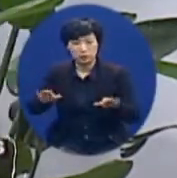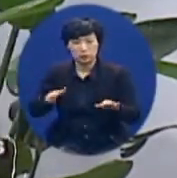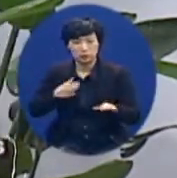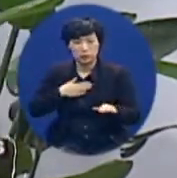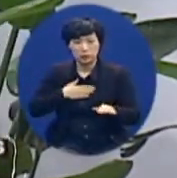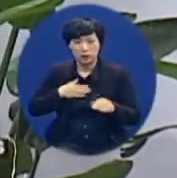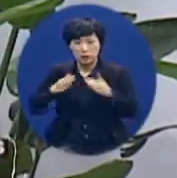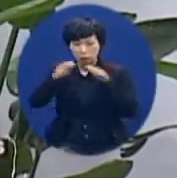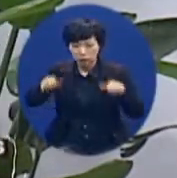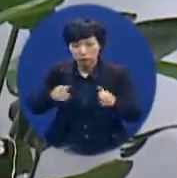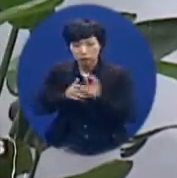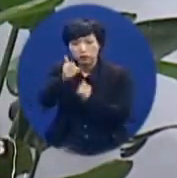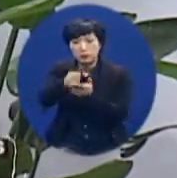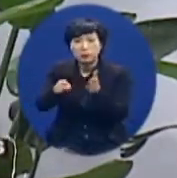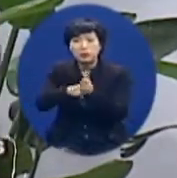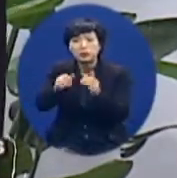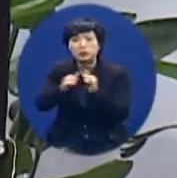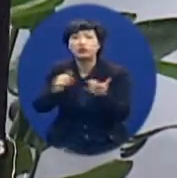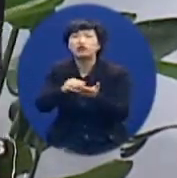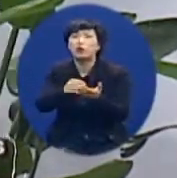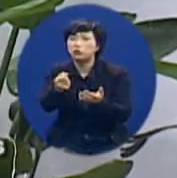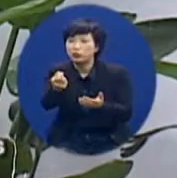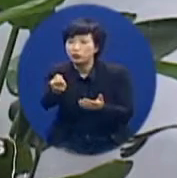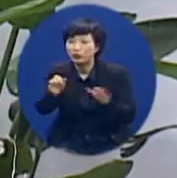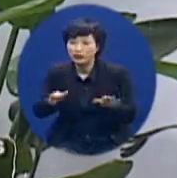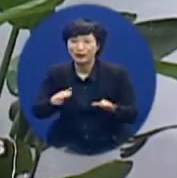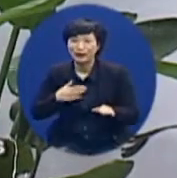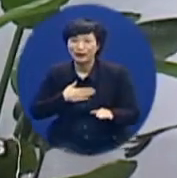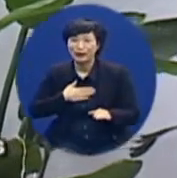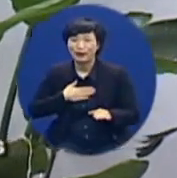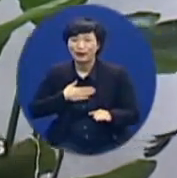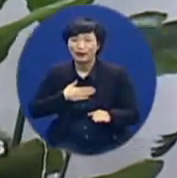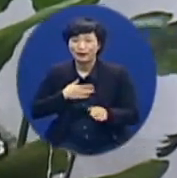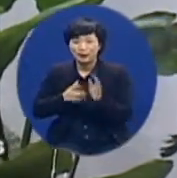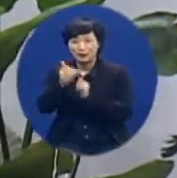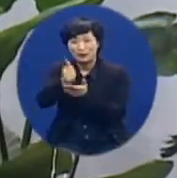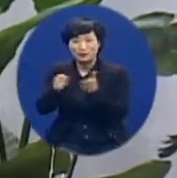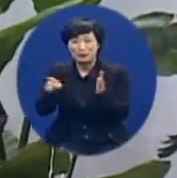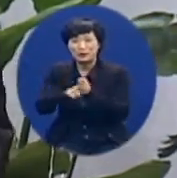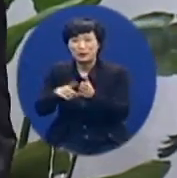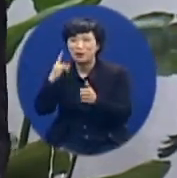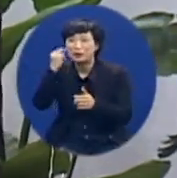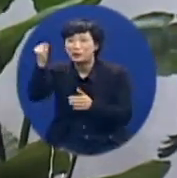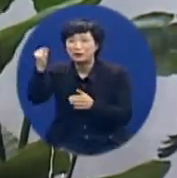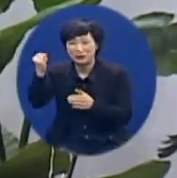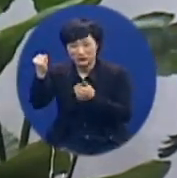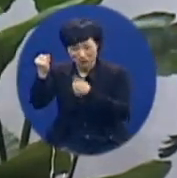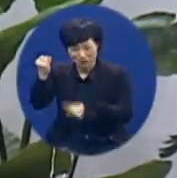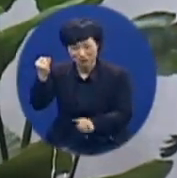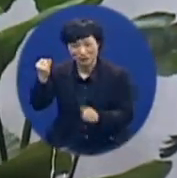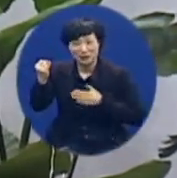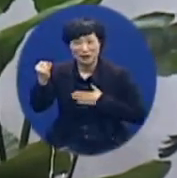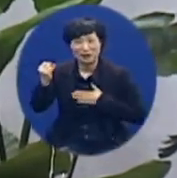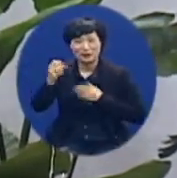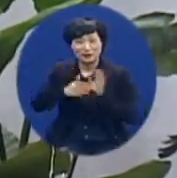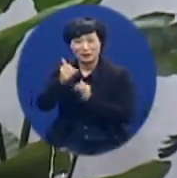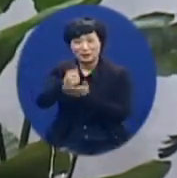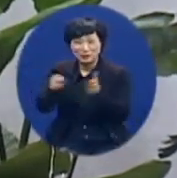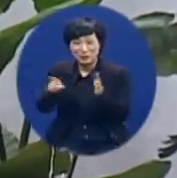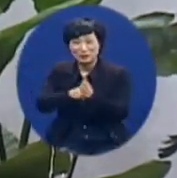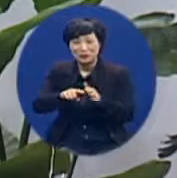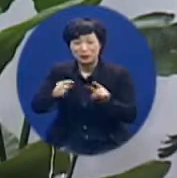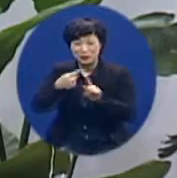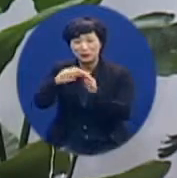부과 몇집 안 되는데 어쩌다 내가 예수 믿는 어머님 만나서 예수 믿고 이렇게 교회와서 저녁에